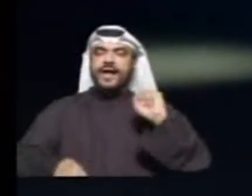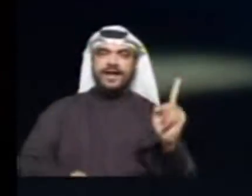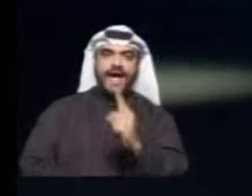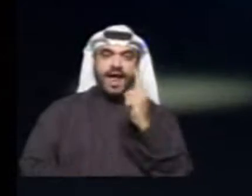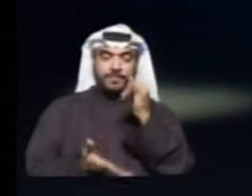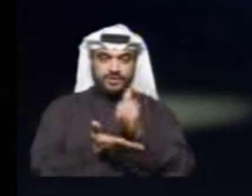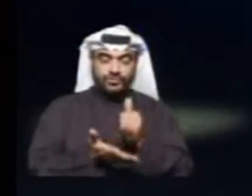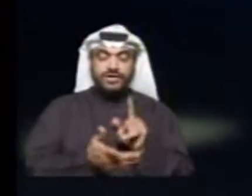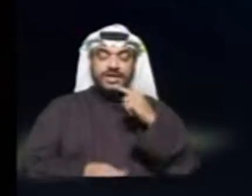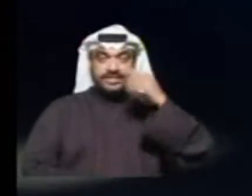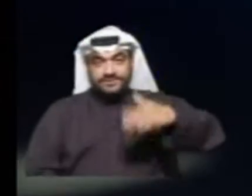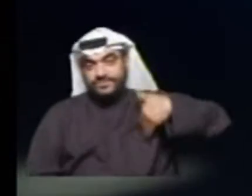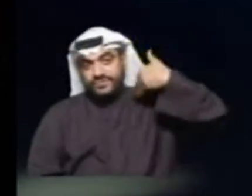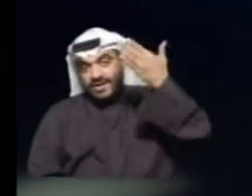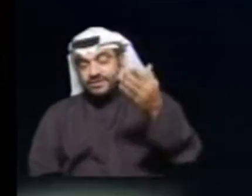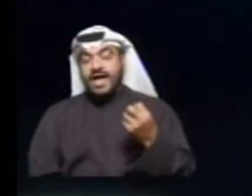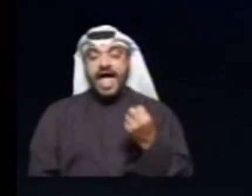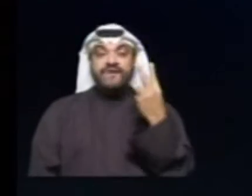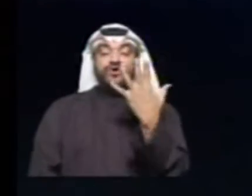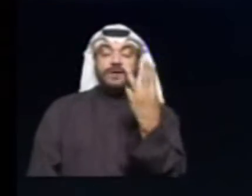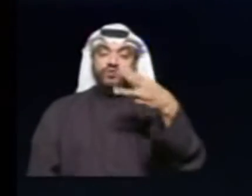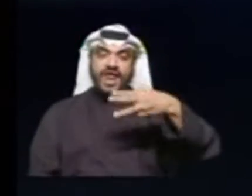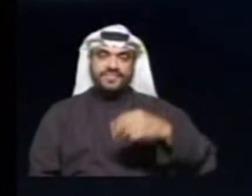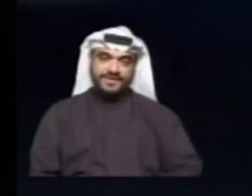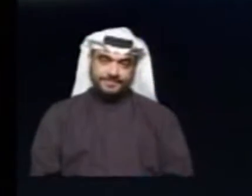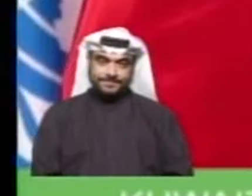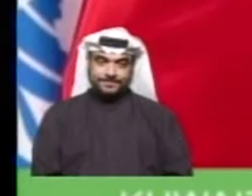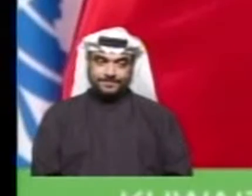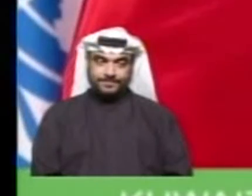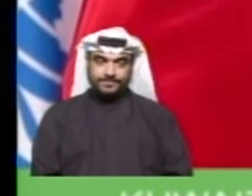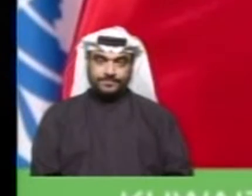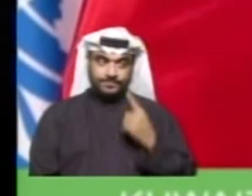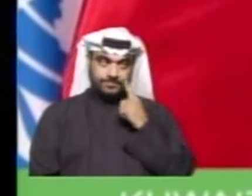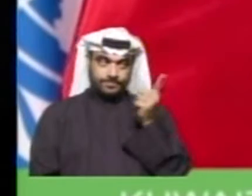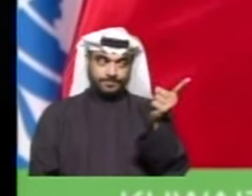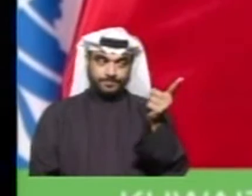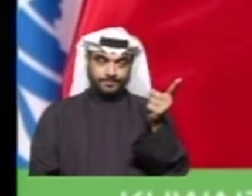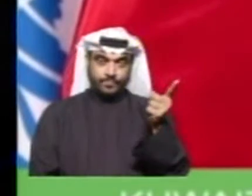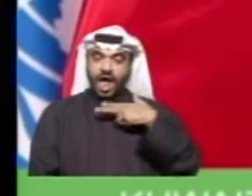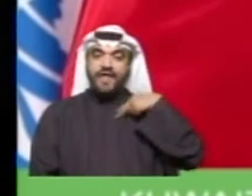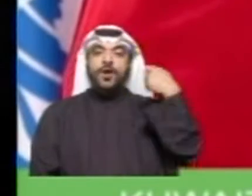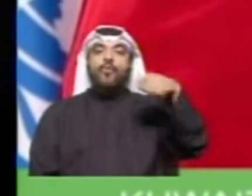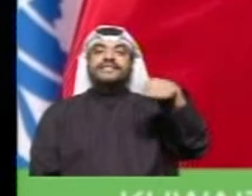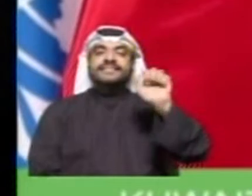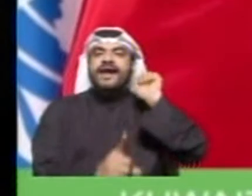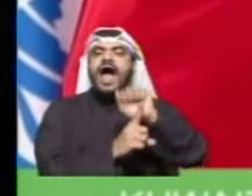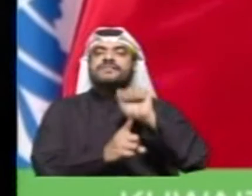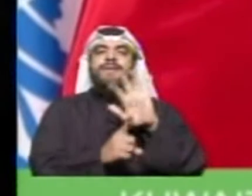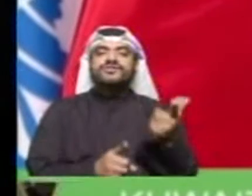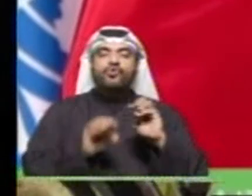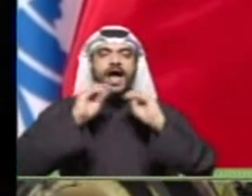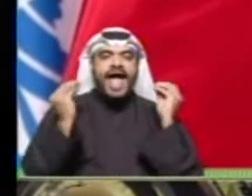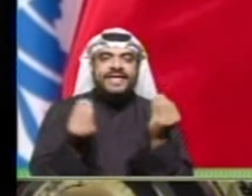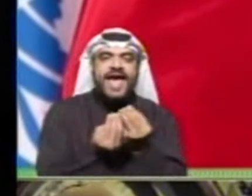ورعاه لعام 2035. إن دولة الكويت كانت وما زالت تدعم